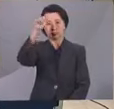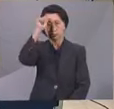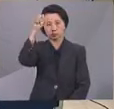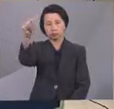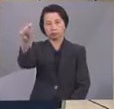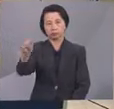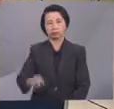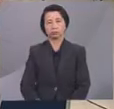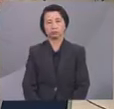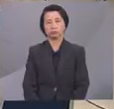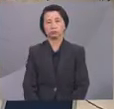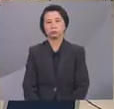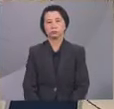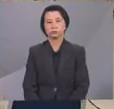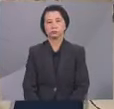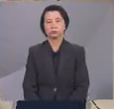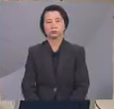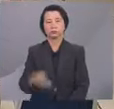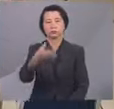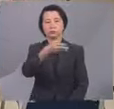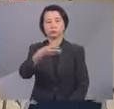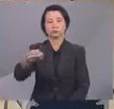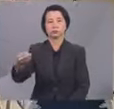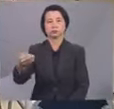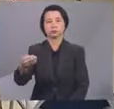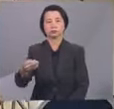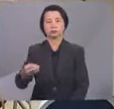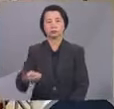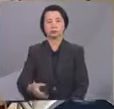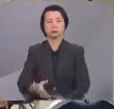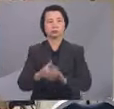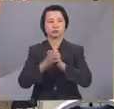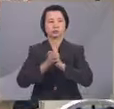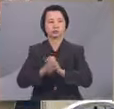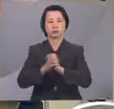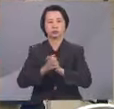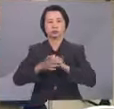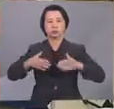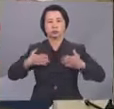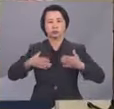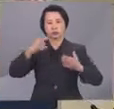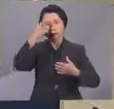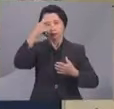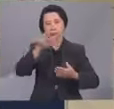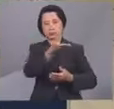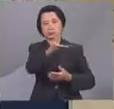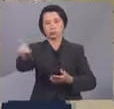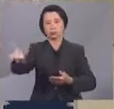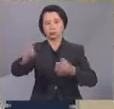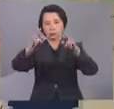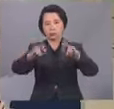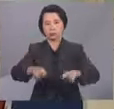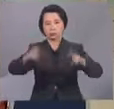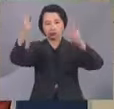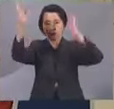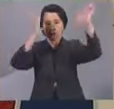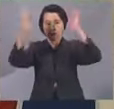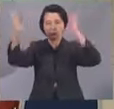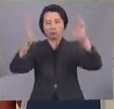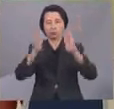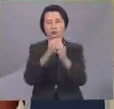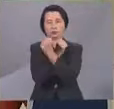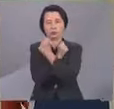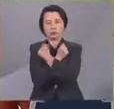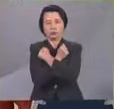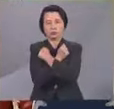Assalamualaikum warahmatullahi wabarakatuh dan salam sejahtera kepada seluruh rakyat Malaysia yang dikasihi